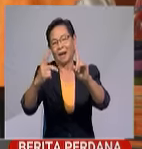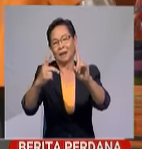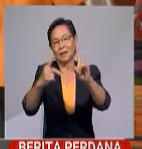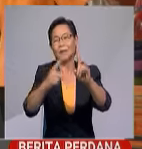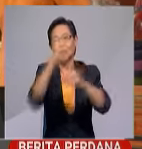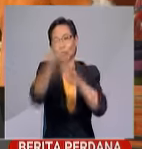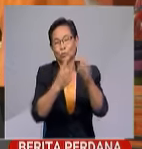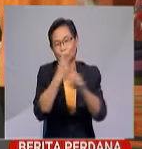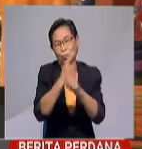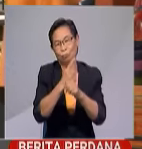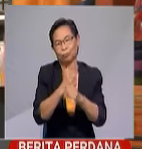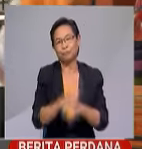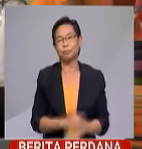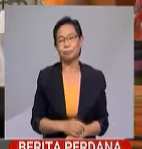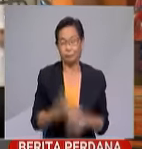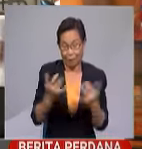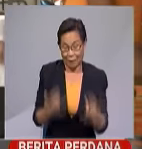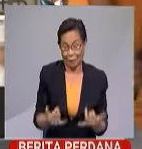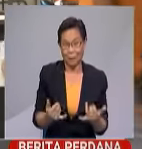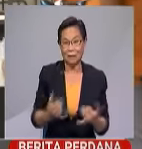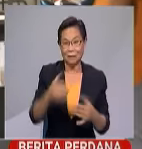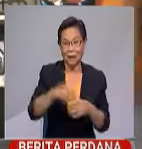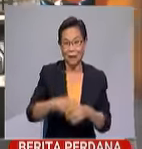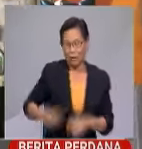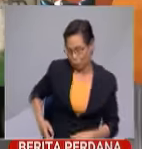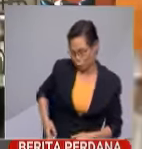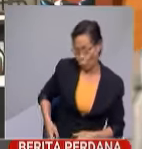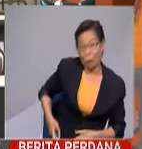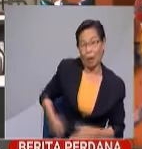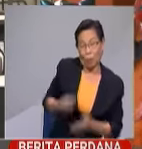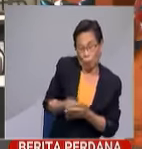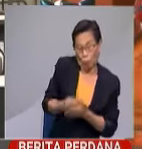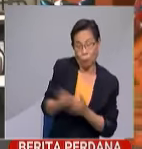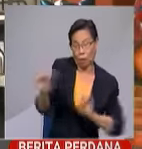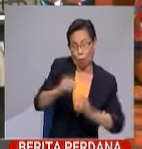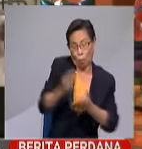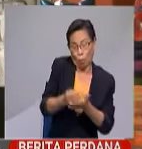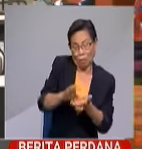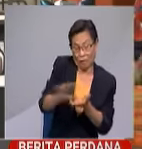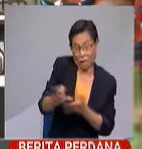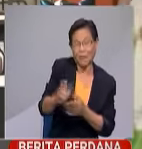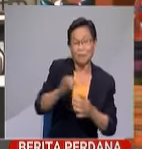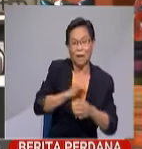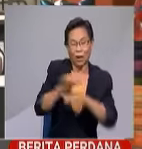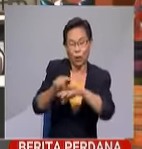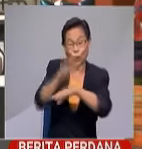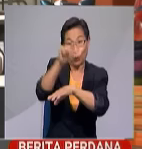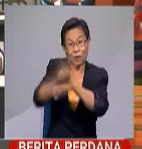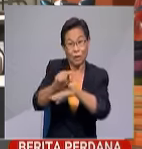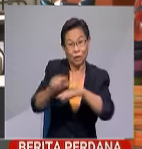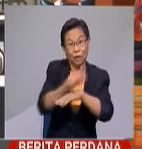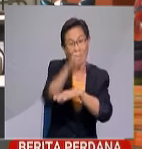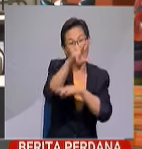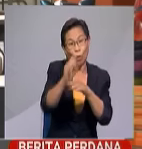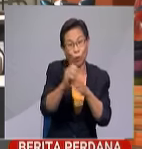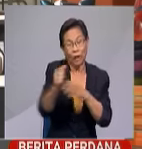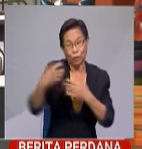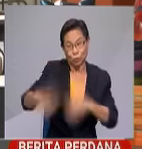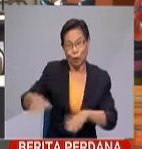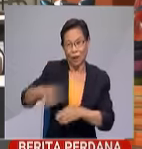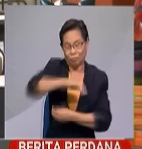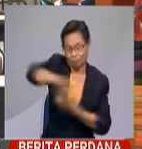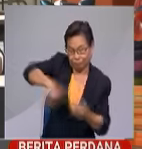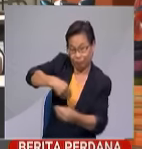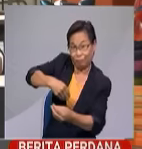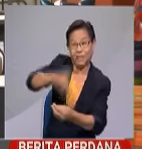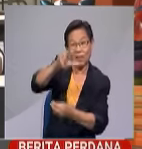RM100,000 setahun. Jadi sekarang ni dalam dompet saya tiada wang tunai, jadi saya akan menggunakan RM30 yang sudah saya